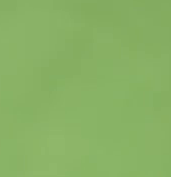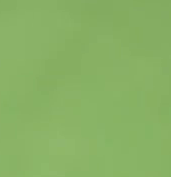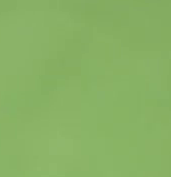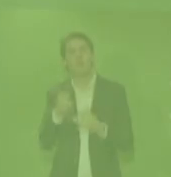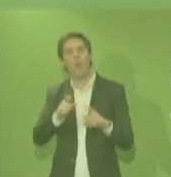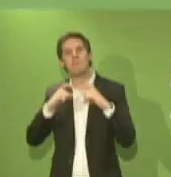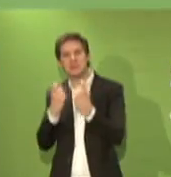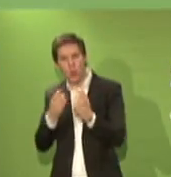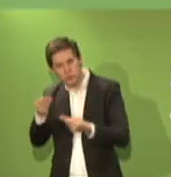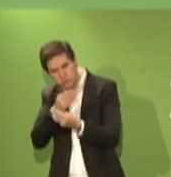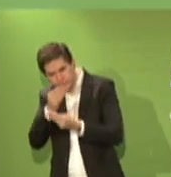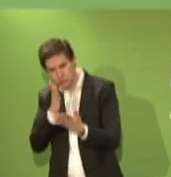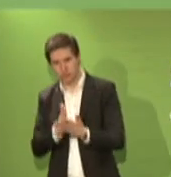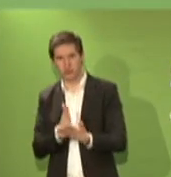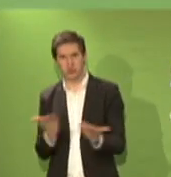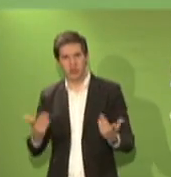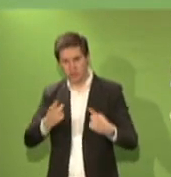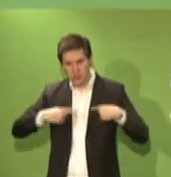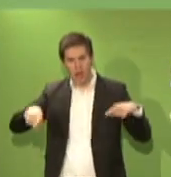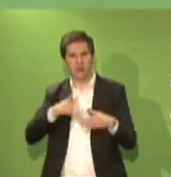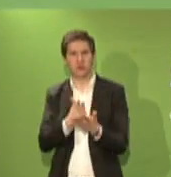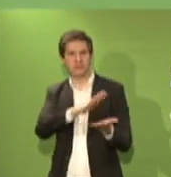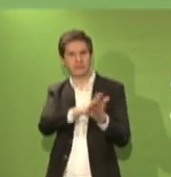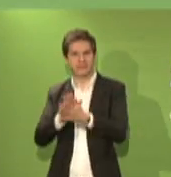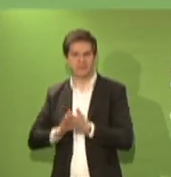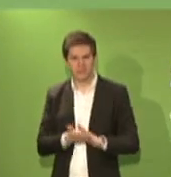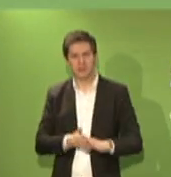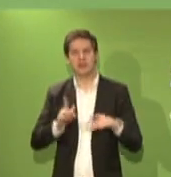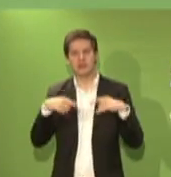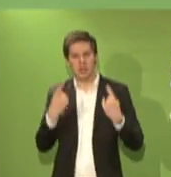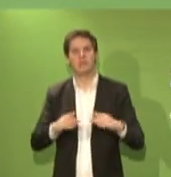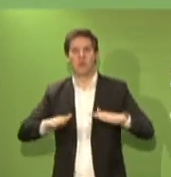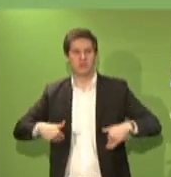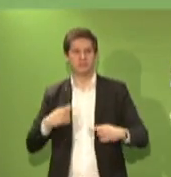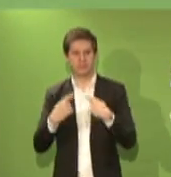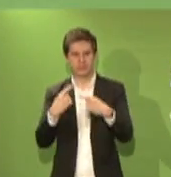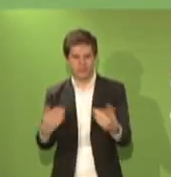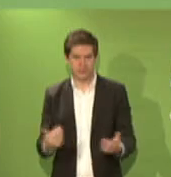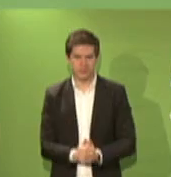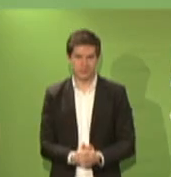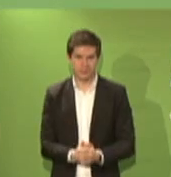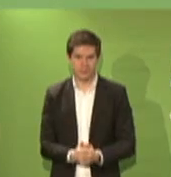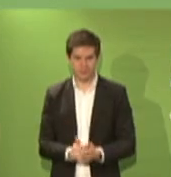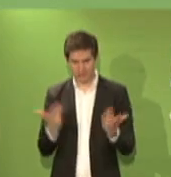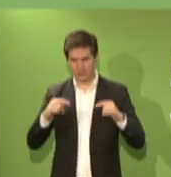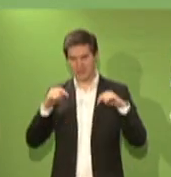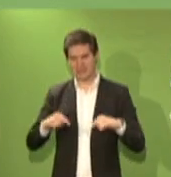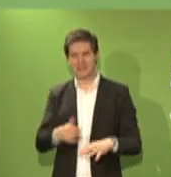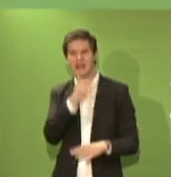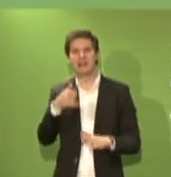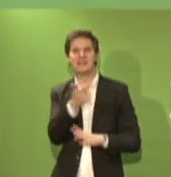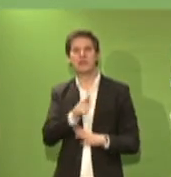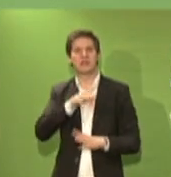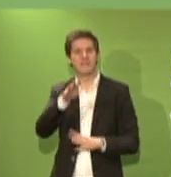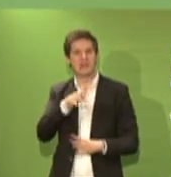er beraten. Und der Landesfinanzrat hat ihn ja auch vorläufig in Kraft gesetzt, sodass wir jetzt ja mitten des Jahres 2014 uns